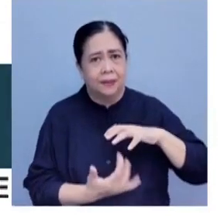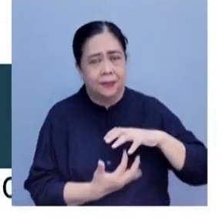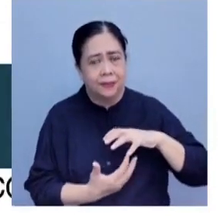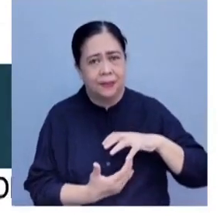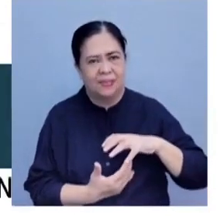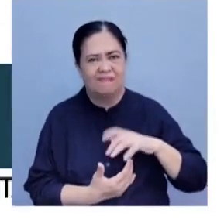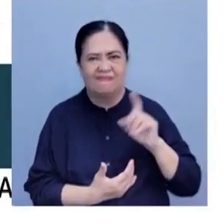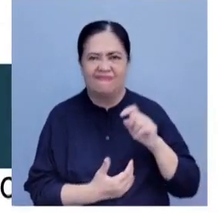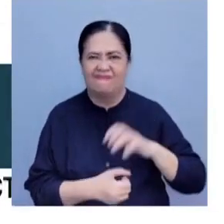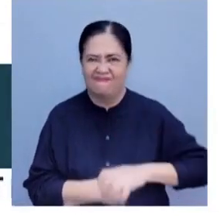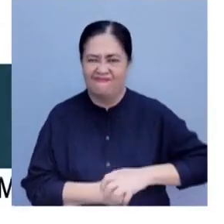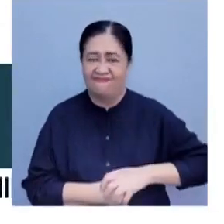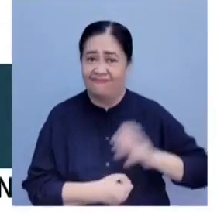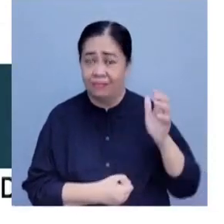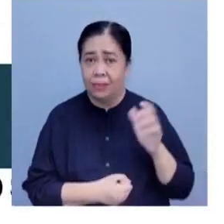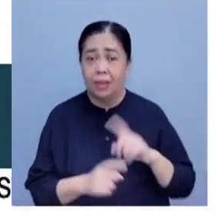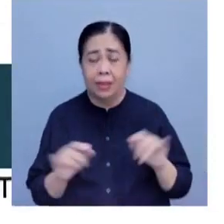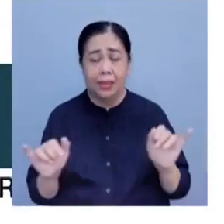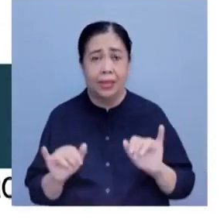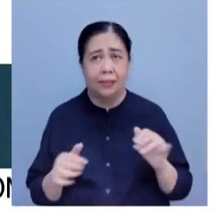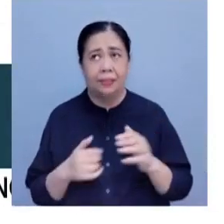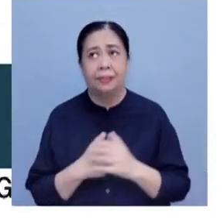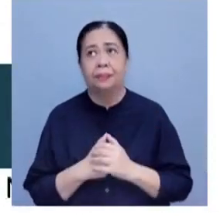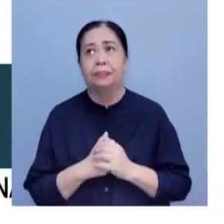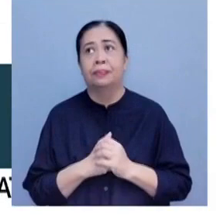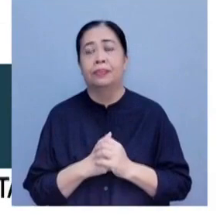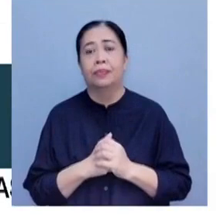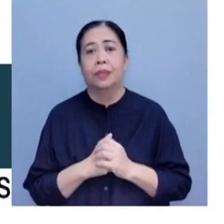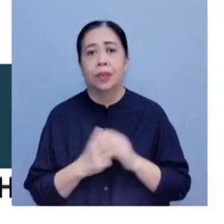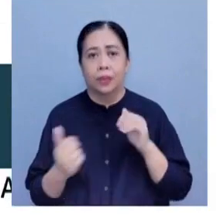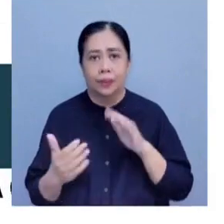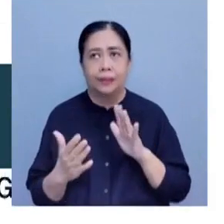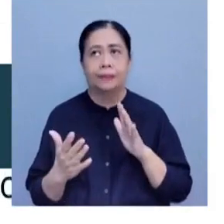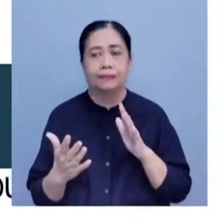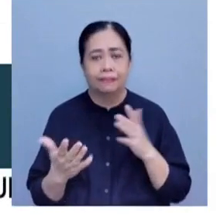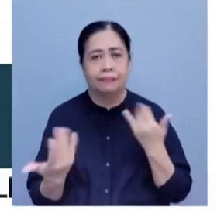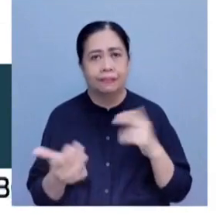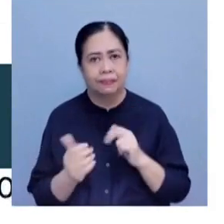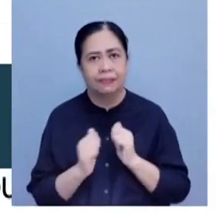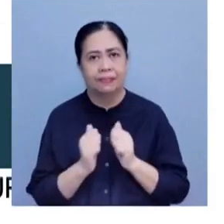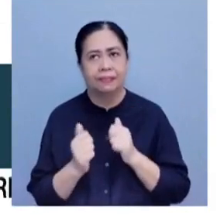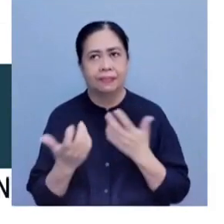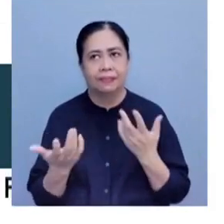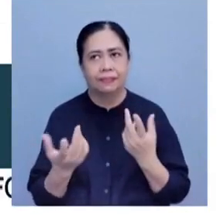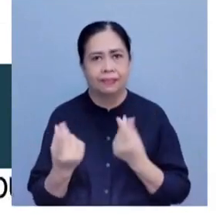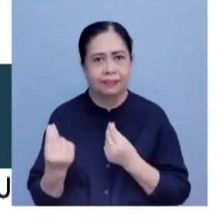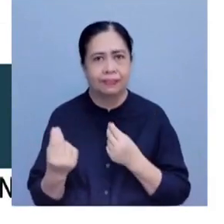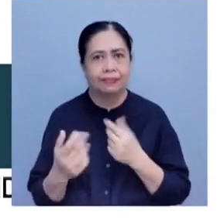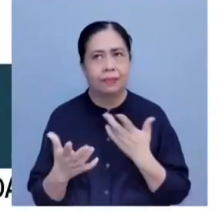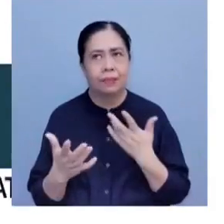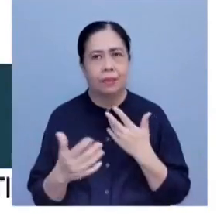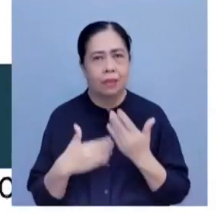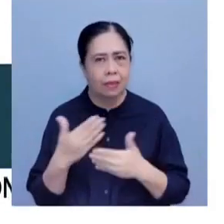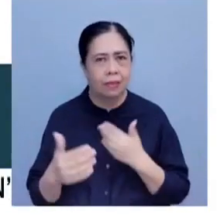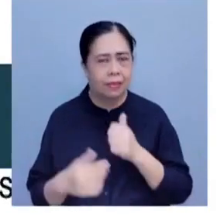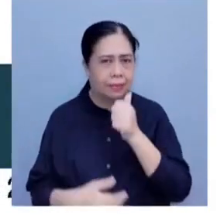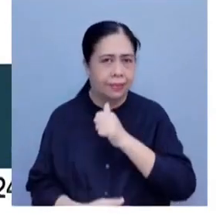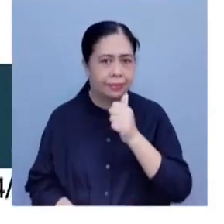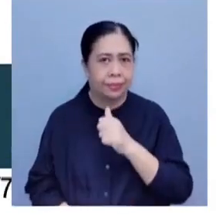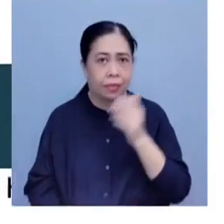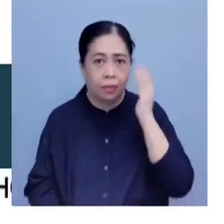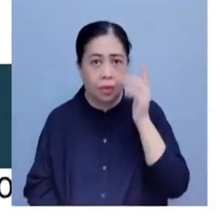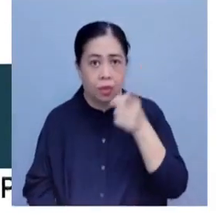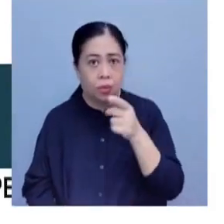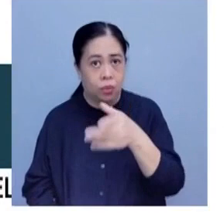kakalusin na rin natin yan. But just the same, we will face the music right now. In recent days, Roy, and I'm sure as a